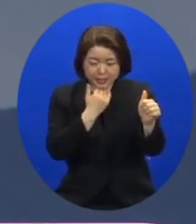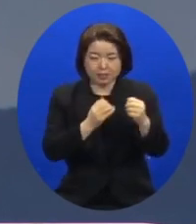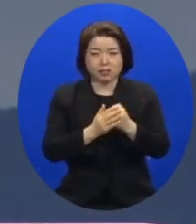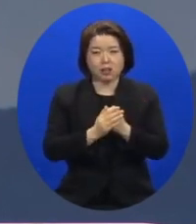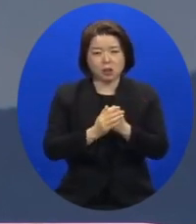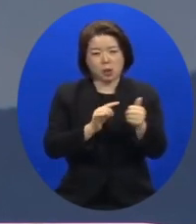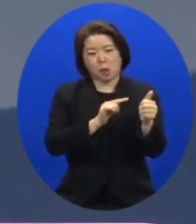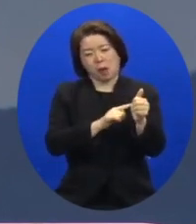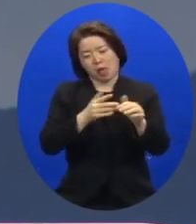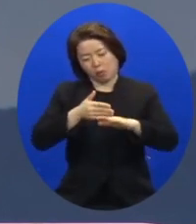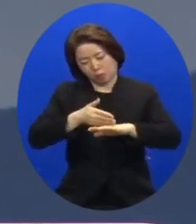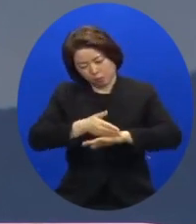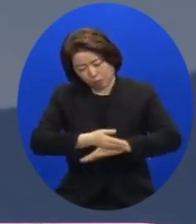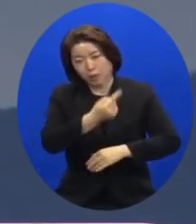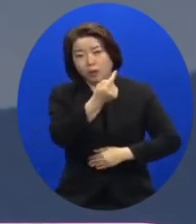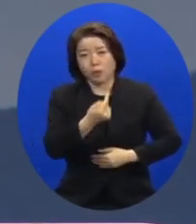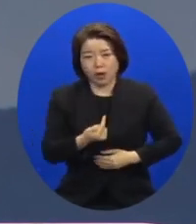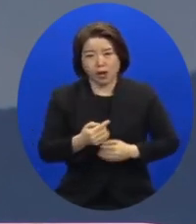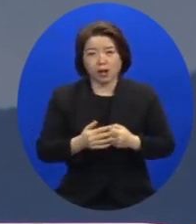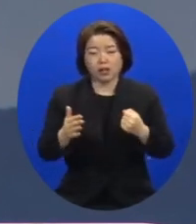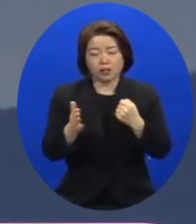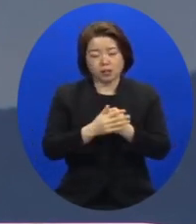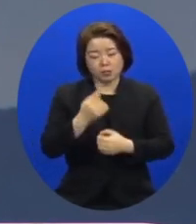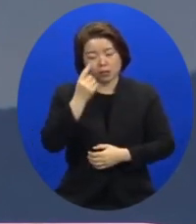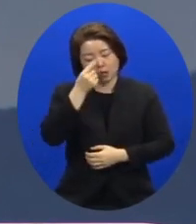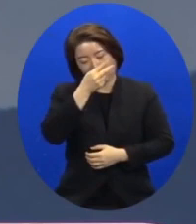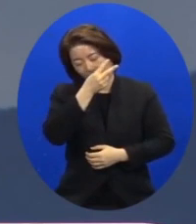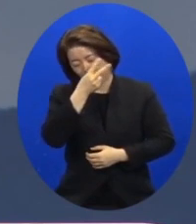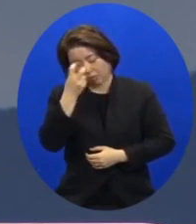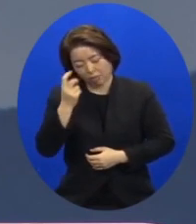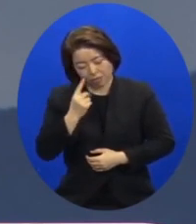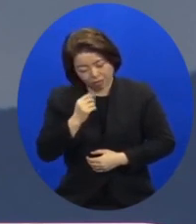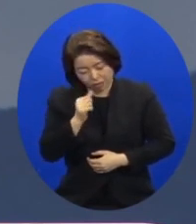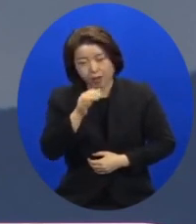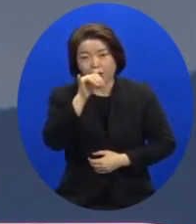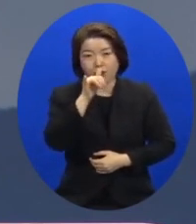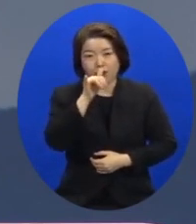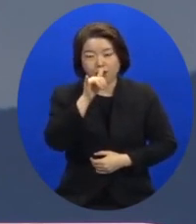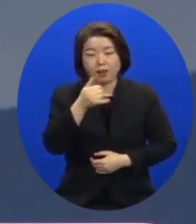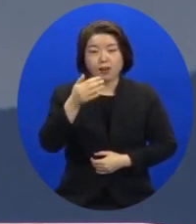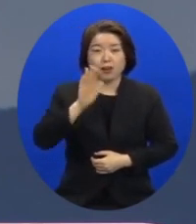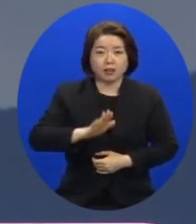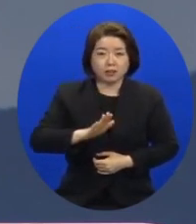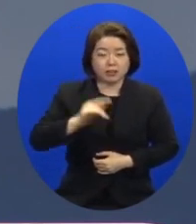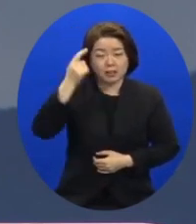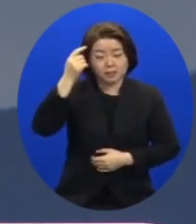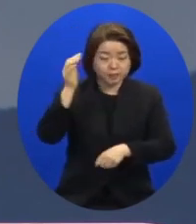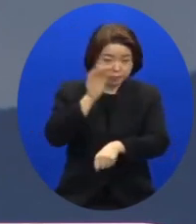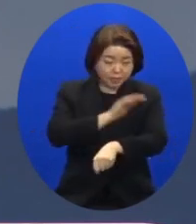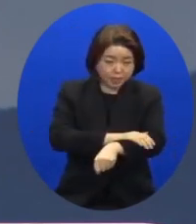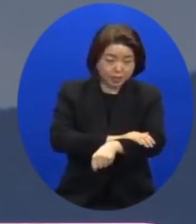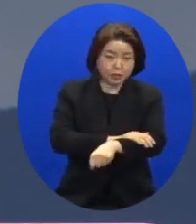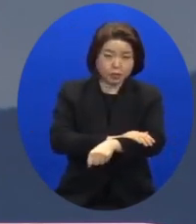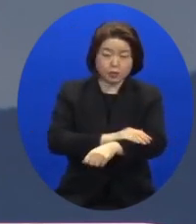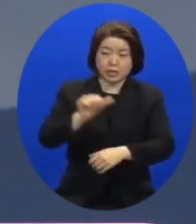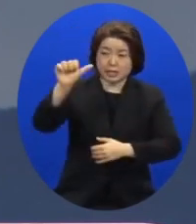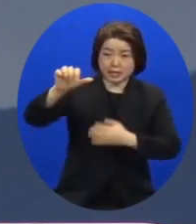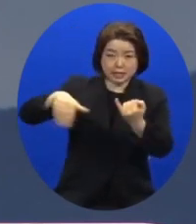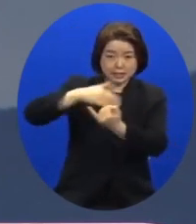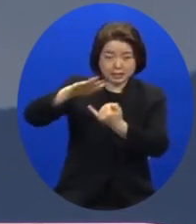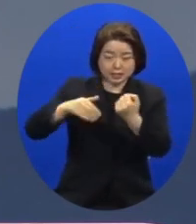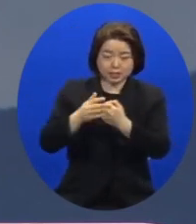너무 늦게 오는 바람에 그만 잠이 들어 버리고 말았어요 그런데 지혜로운 다섯 전에는 등과 함께